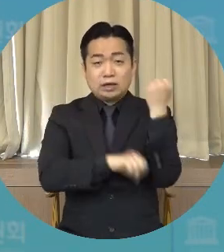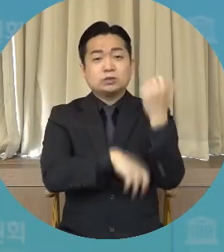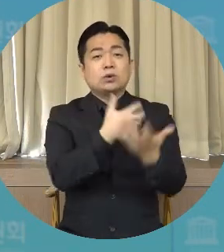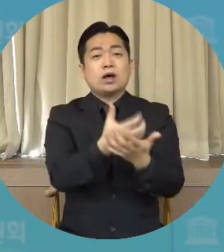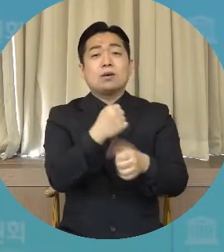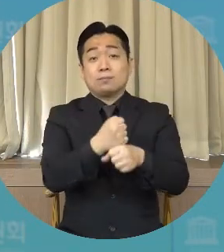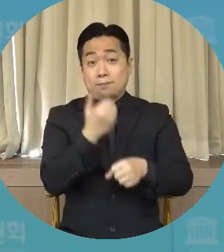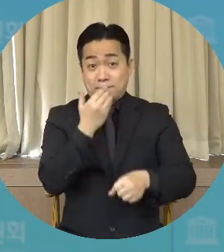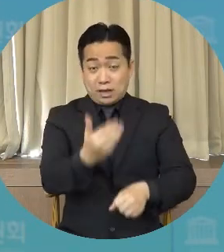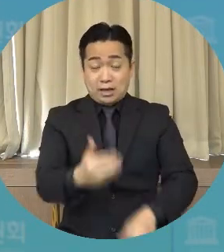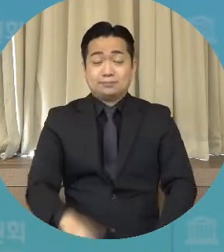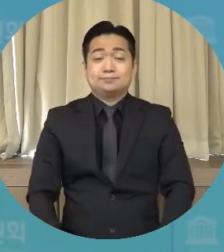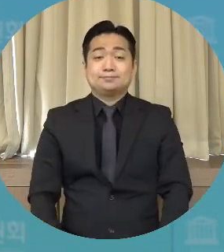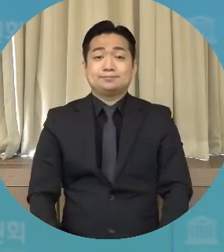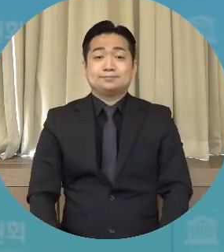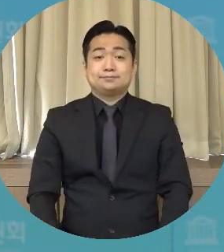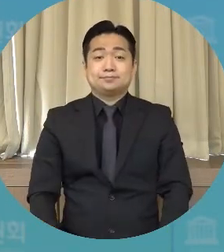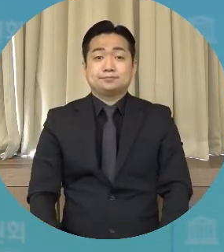것입니다.